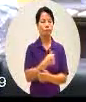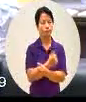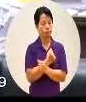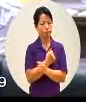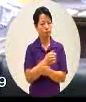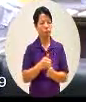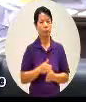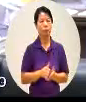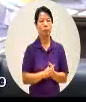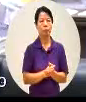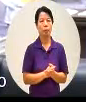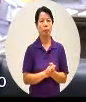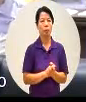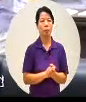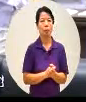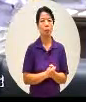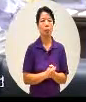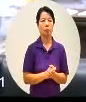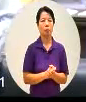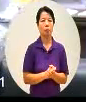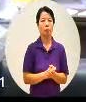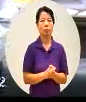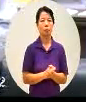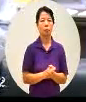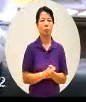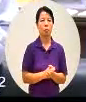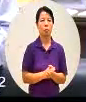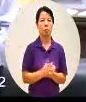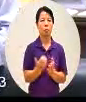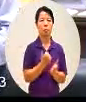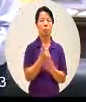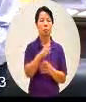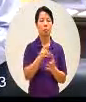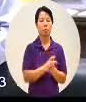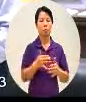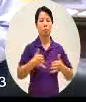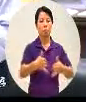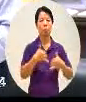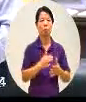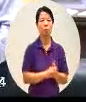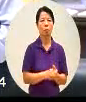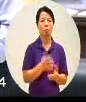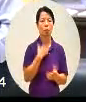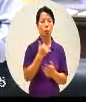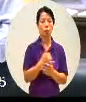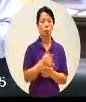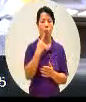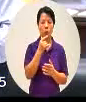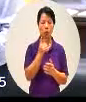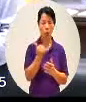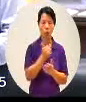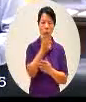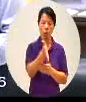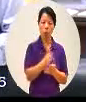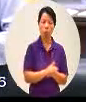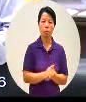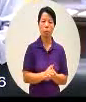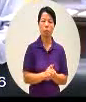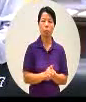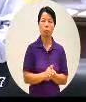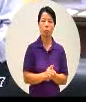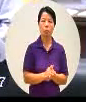下。来，阿姨，很多看到遐路啊，吼，我请教一下哦，咱在座这